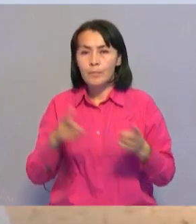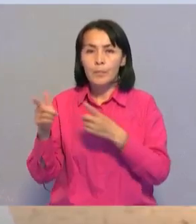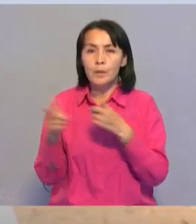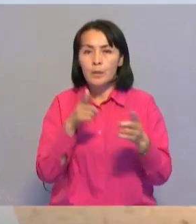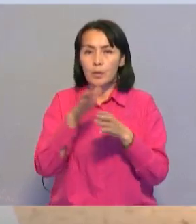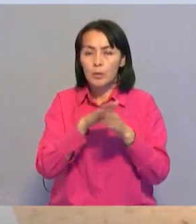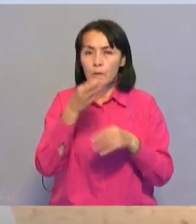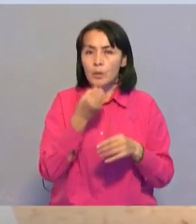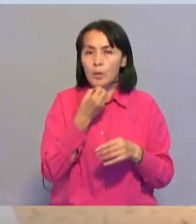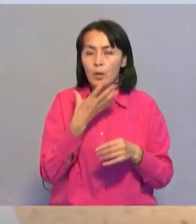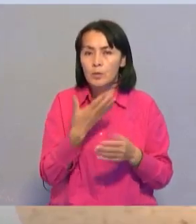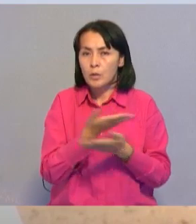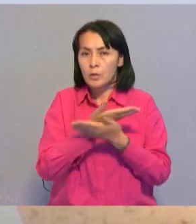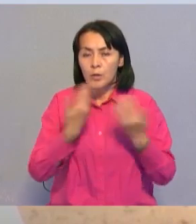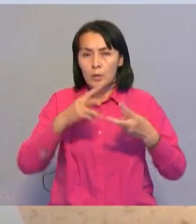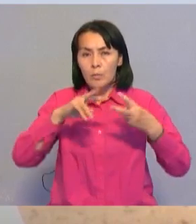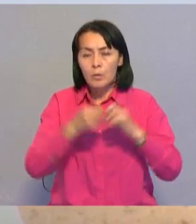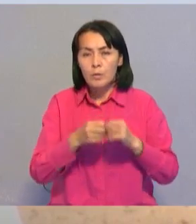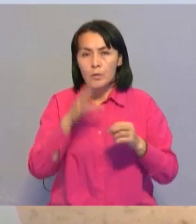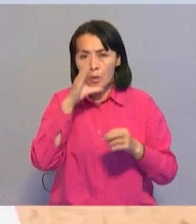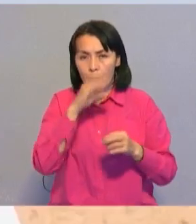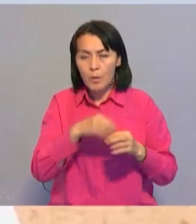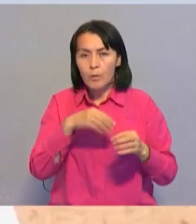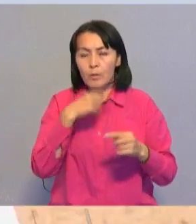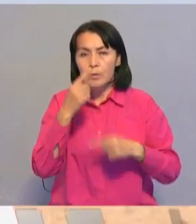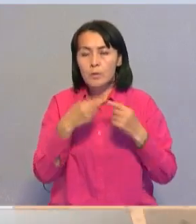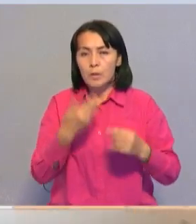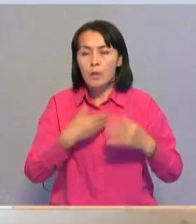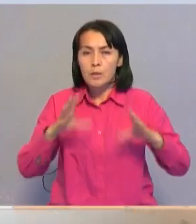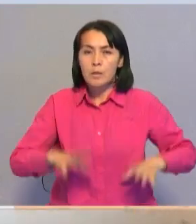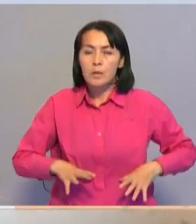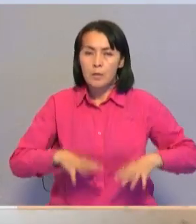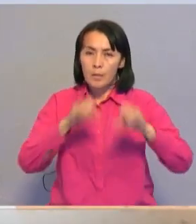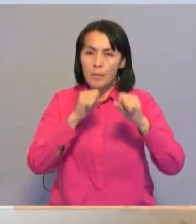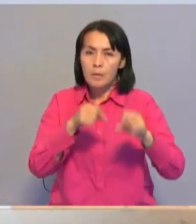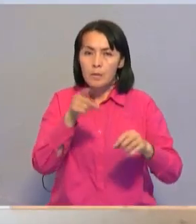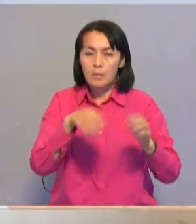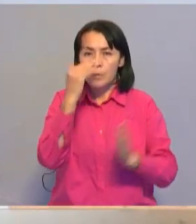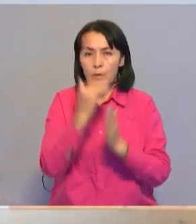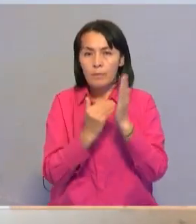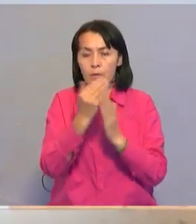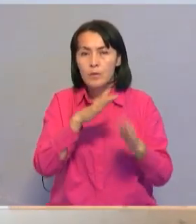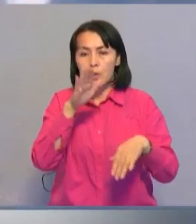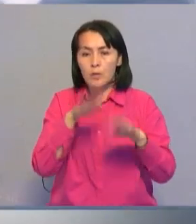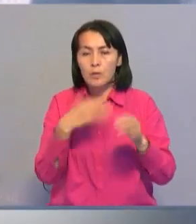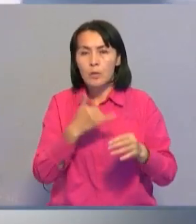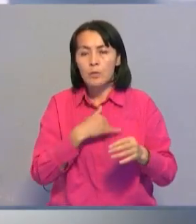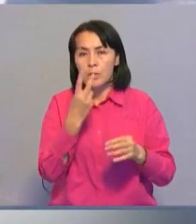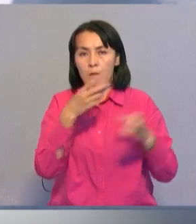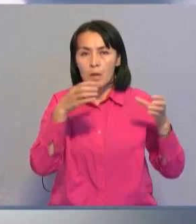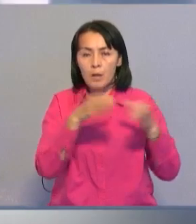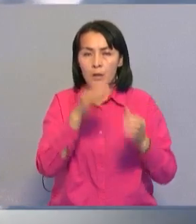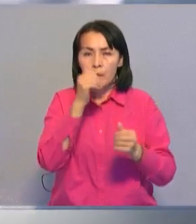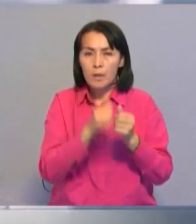Подготовка идет хорошо, нет никаких проблем. Могу сказать, что состояние наших лошадей и наездников находится на высоком уровне. У нас две команды,